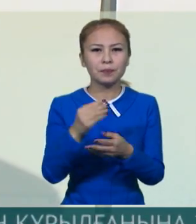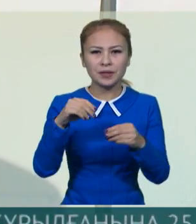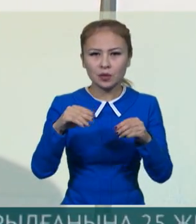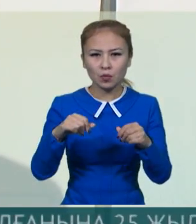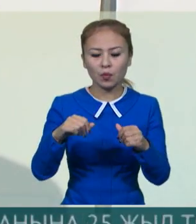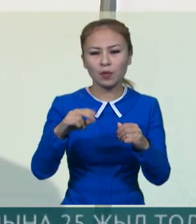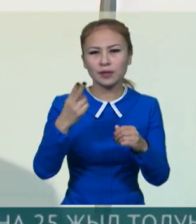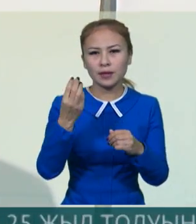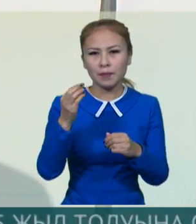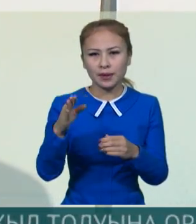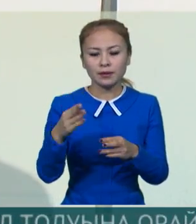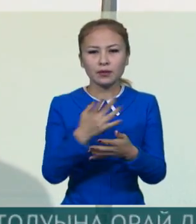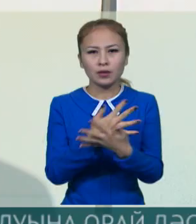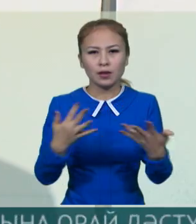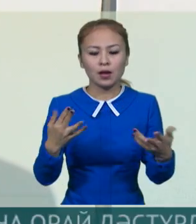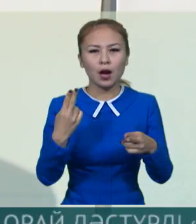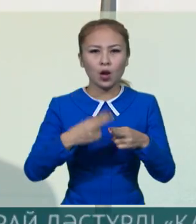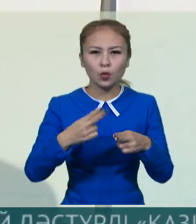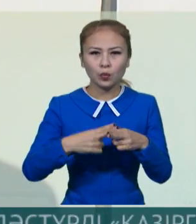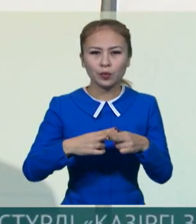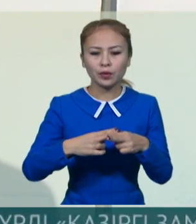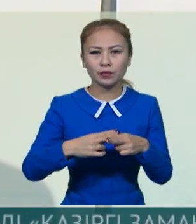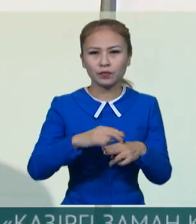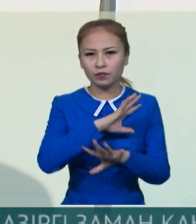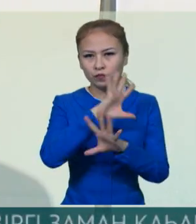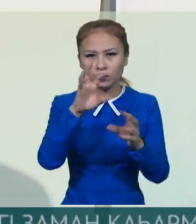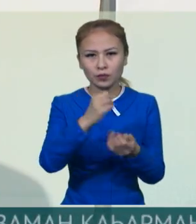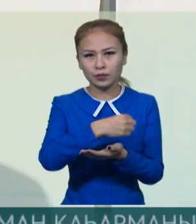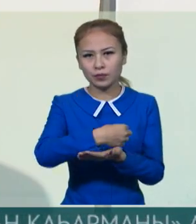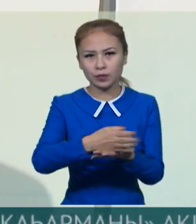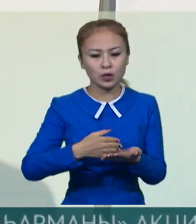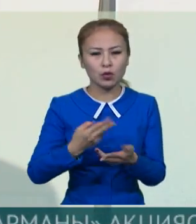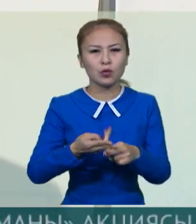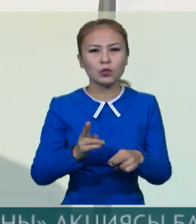және алюминий пудра. Оның бәрі болса, төңіректен табылады.